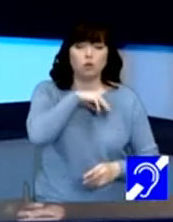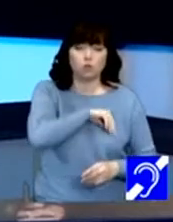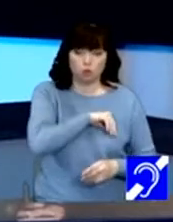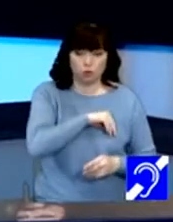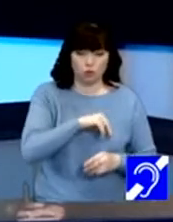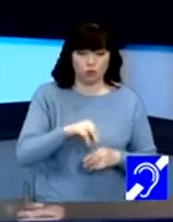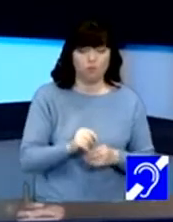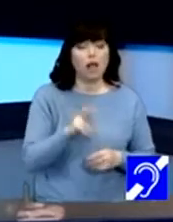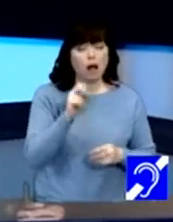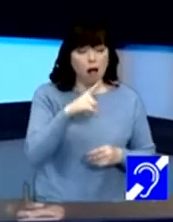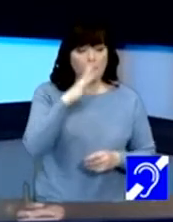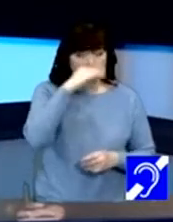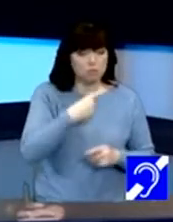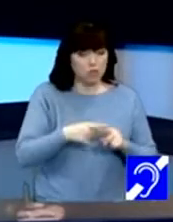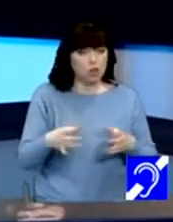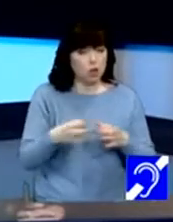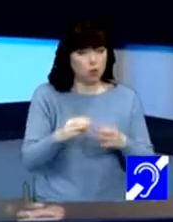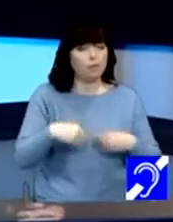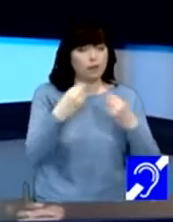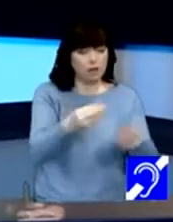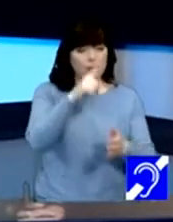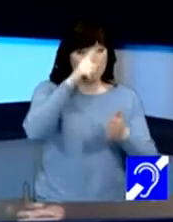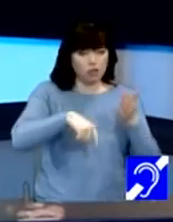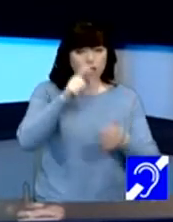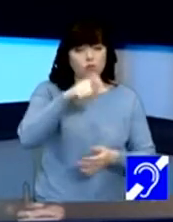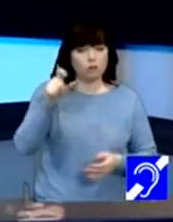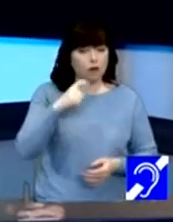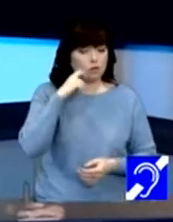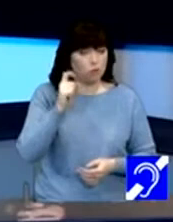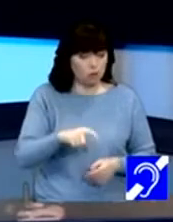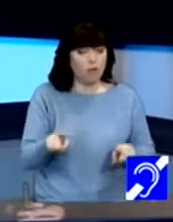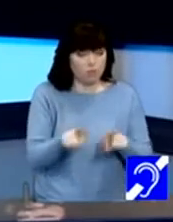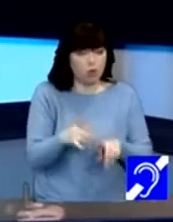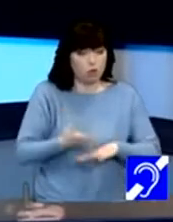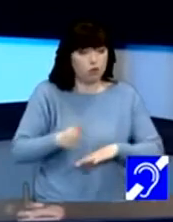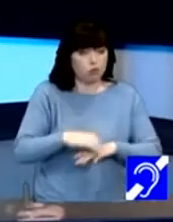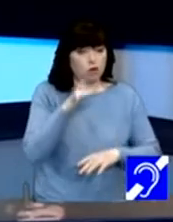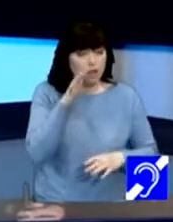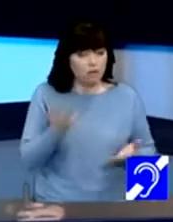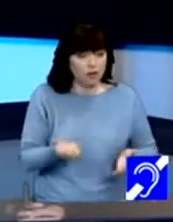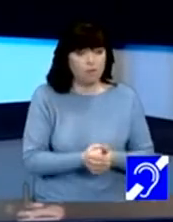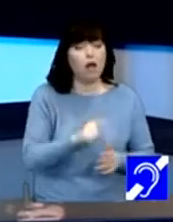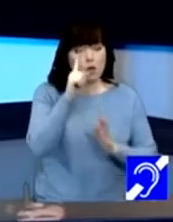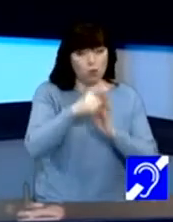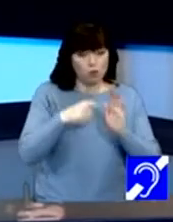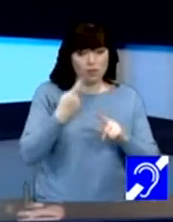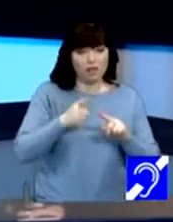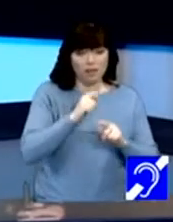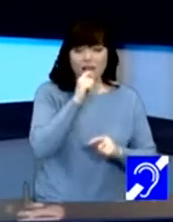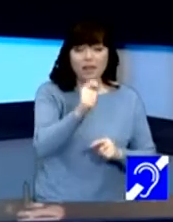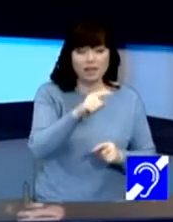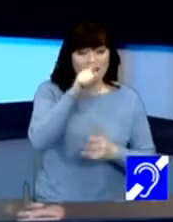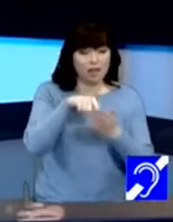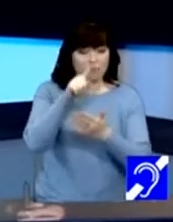Cum reușește renumita trupă să aducă speranța cetățenilor ucraineni în aceste momente tulburi, aflați într-un interviu oferit